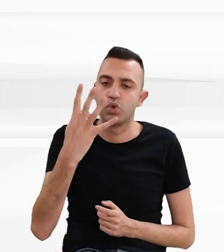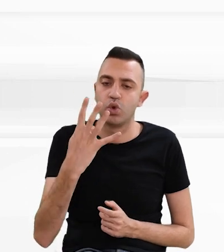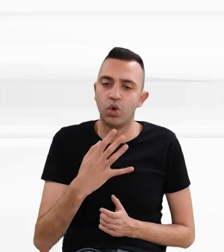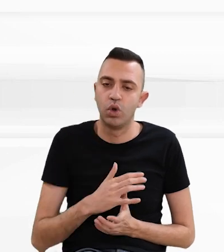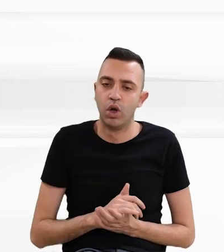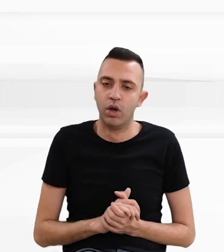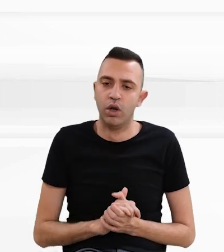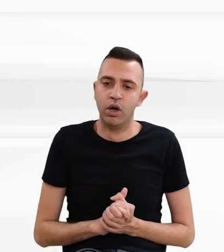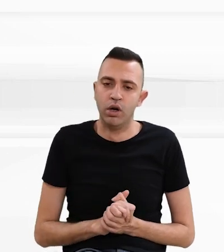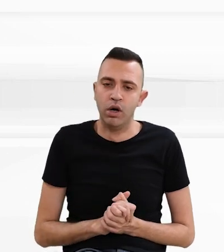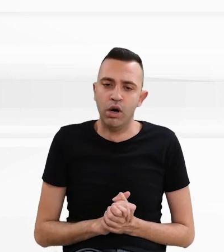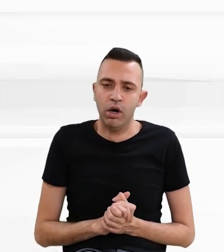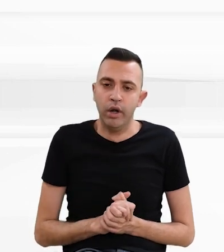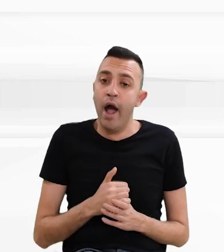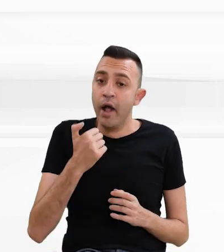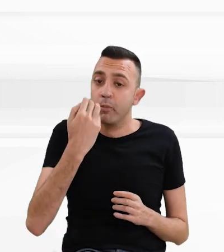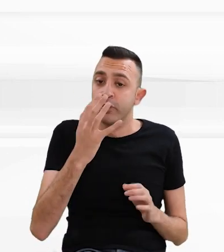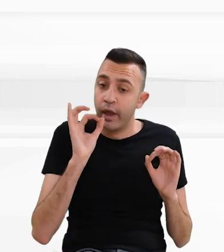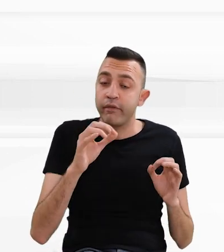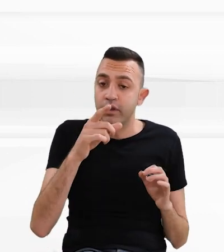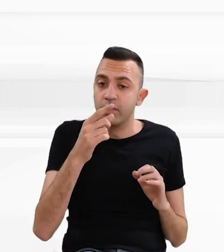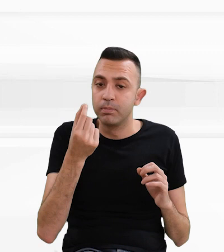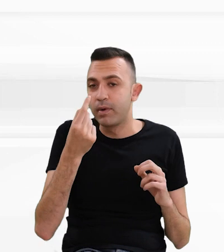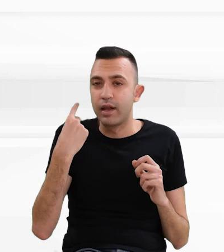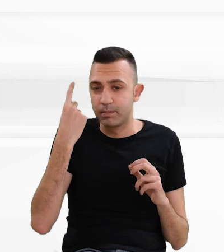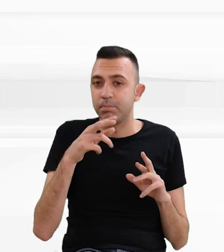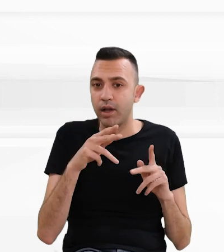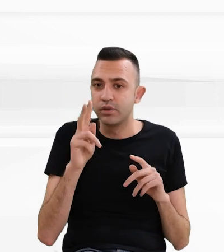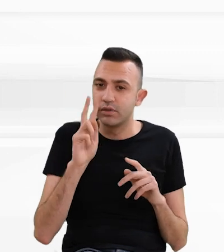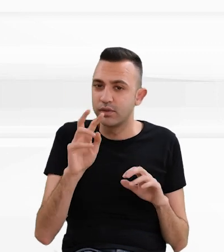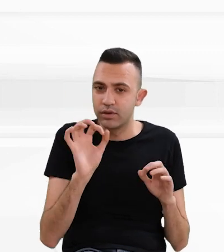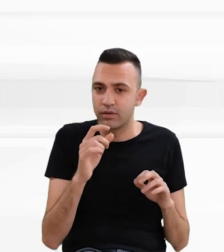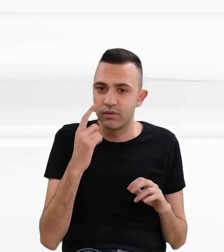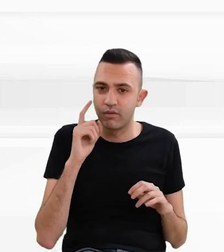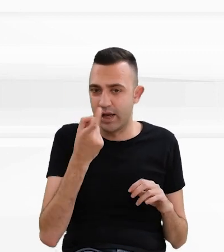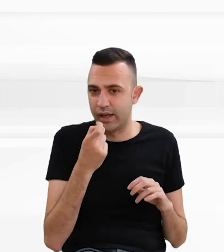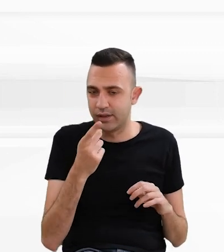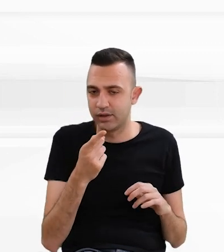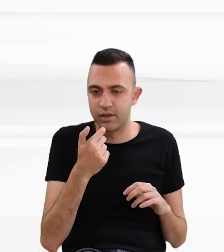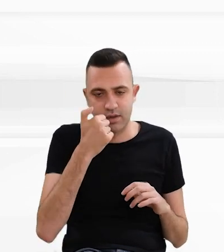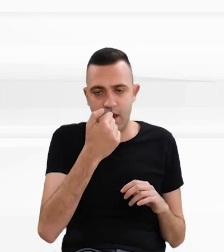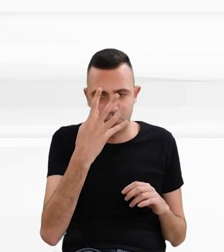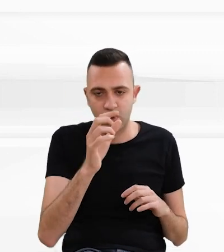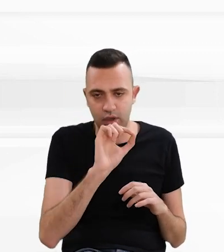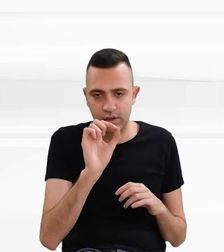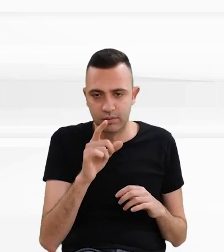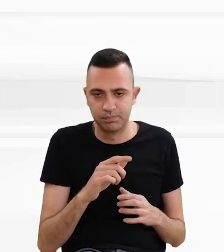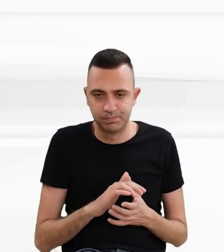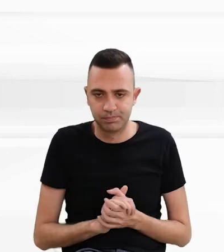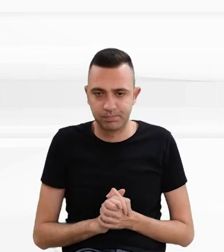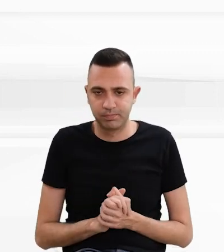64 64 Evet bakın 64 say ve eğer bunu şöyle yazarsak